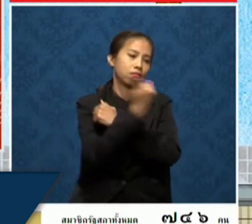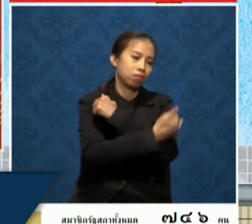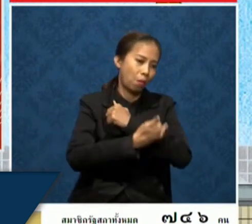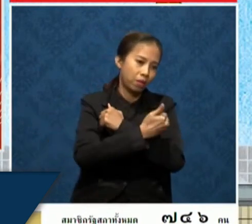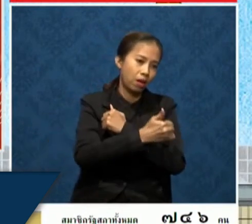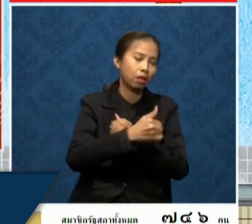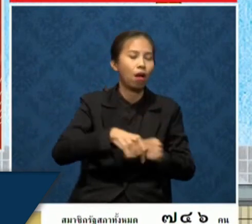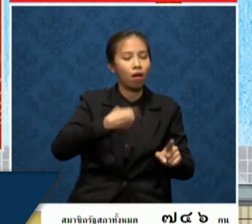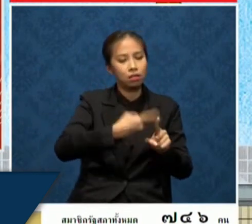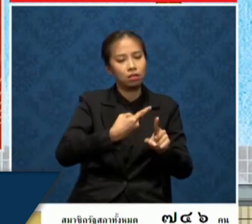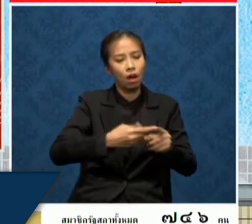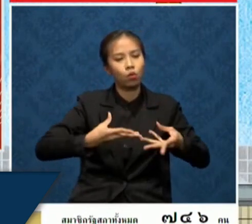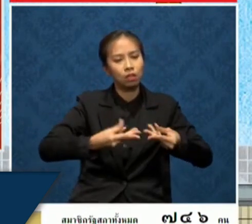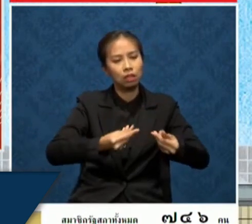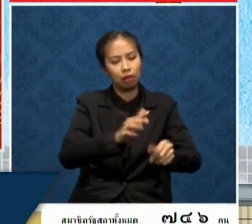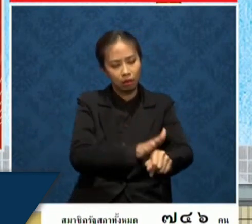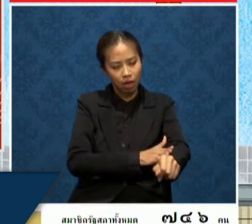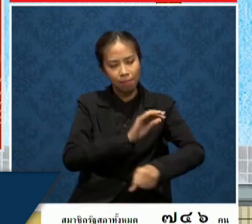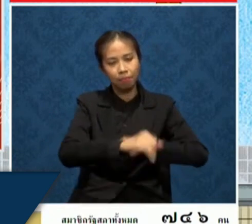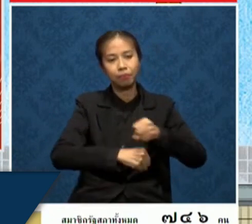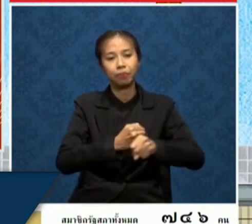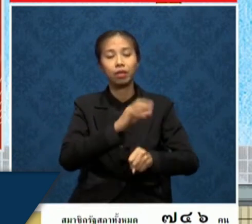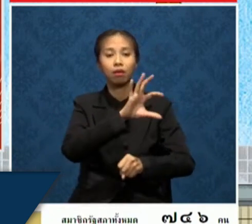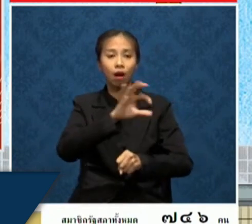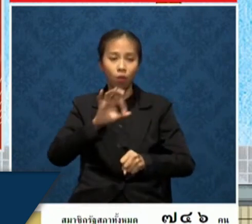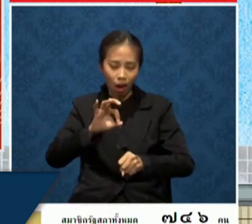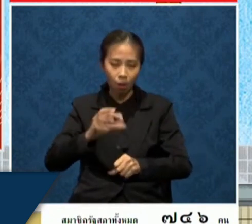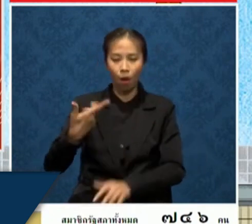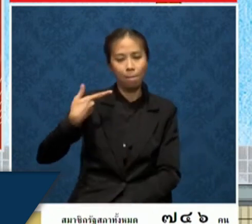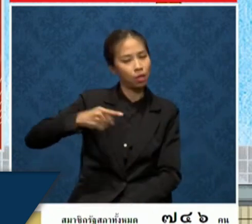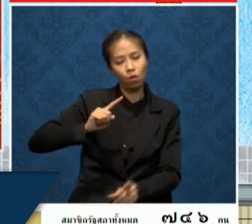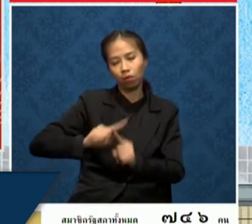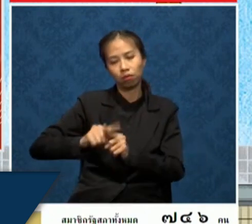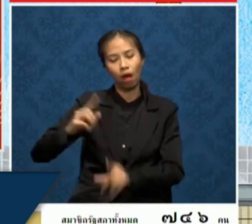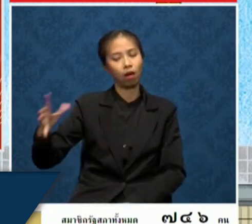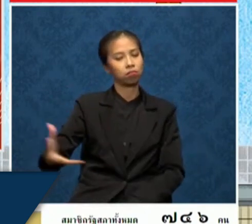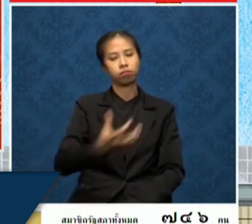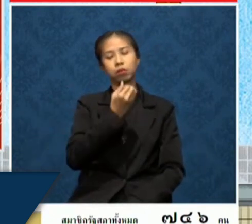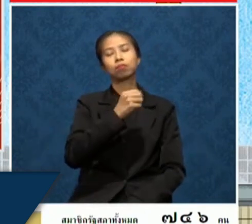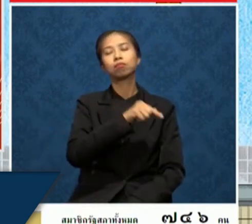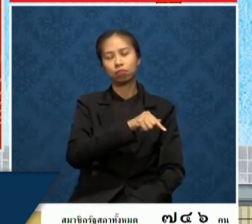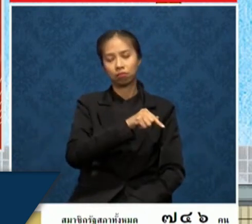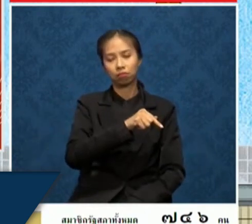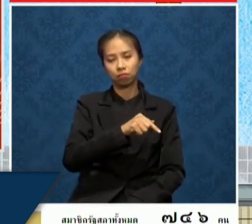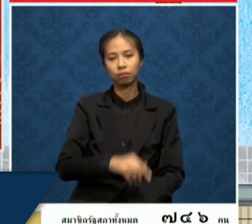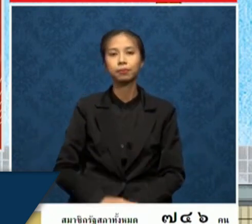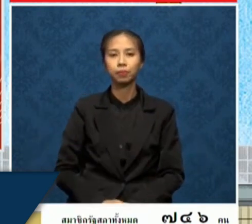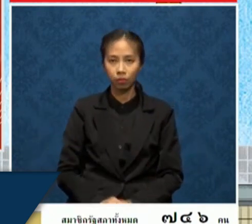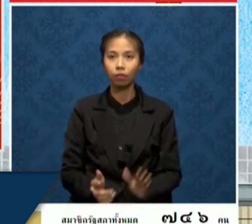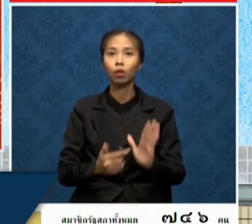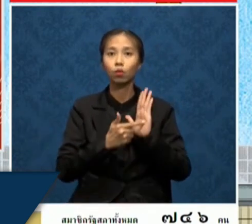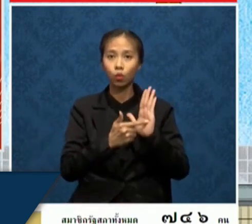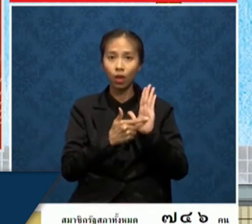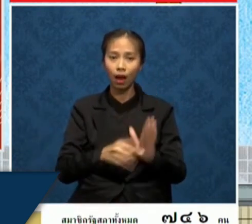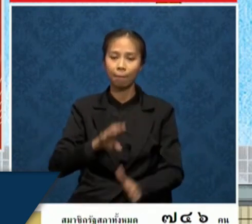ทธิ์เช่าที่ดินได้ยาวสุด99ปีและรวบสิทธิประโยชน์จากกฎหมายหลายฉบับเช่น BOI ประมว